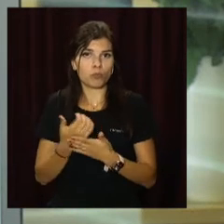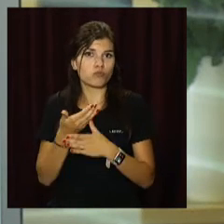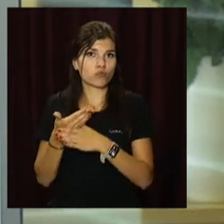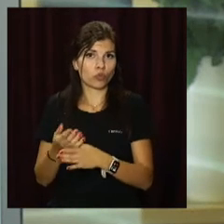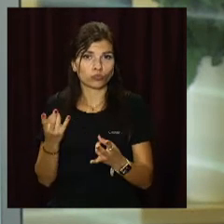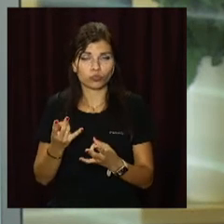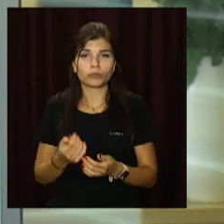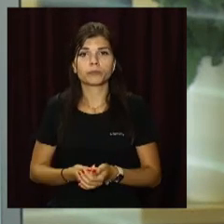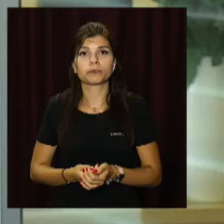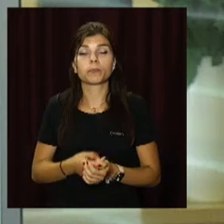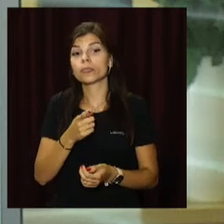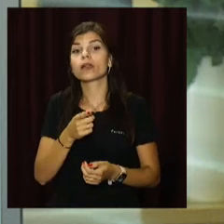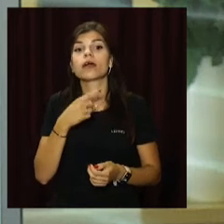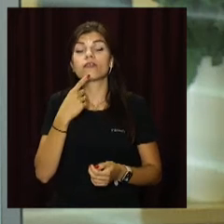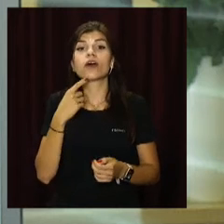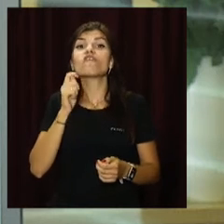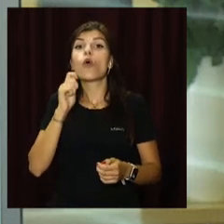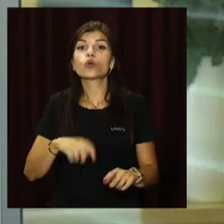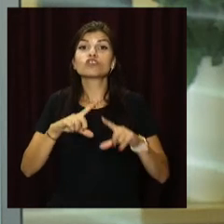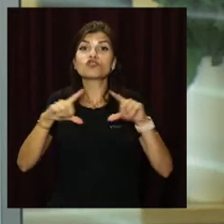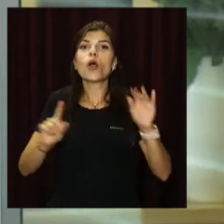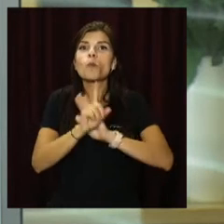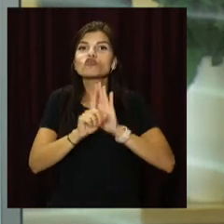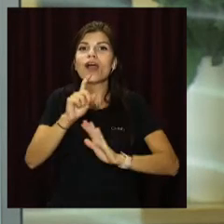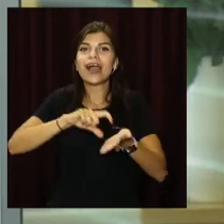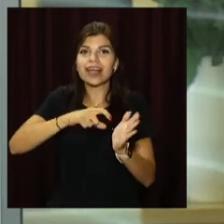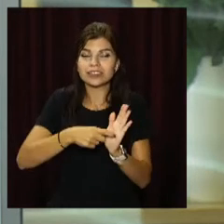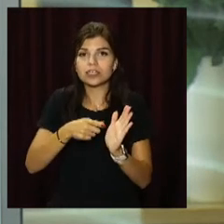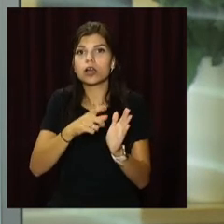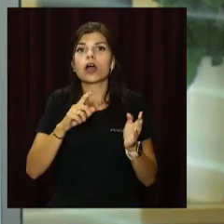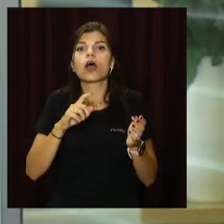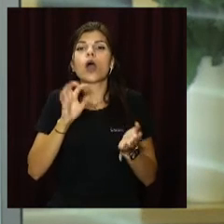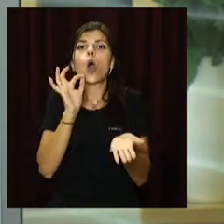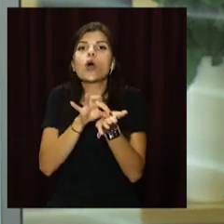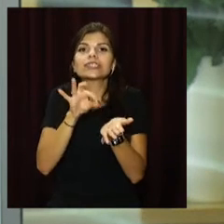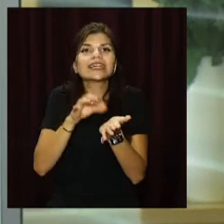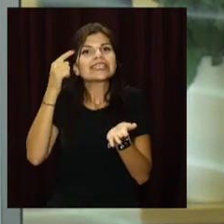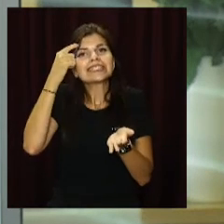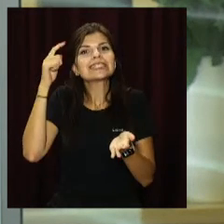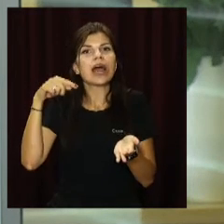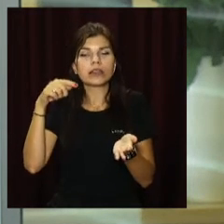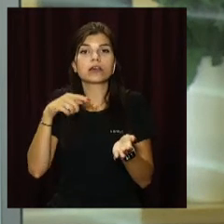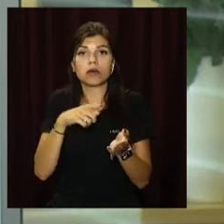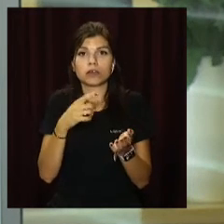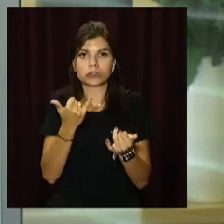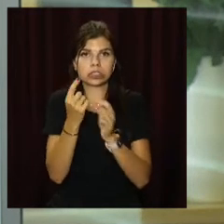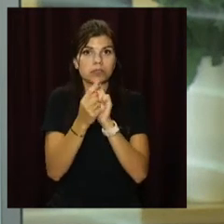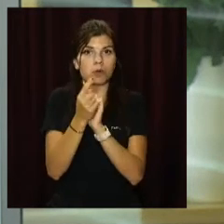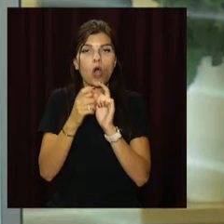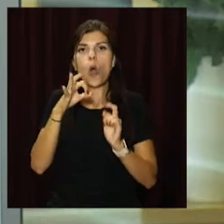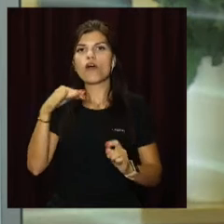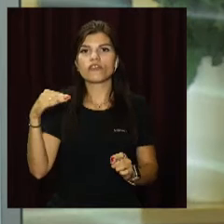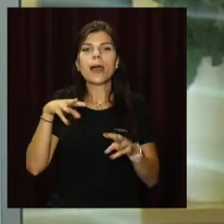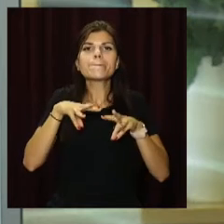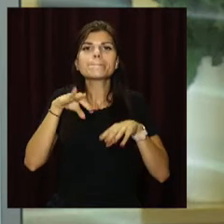Замість цифр, букви в Україні школярам початкових класів змінили систему оцінювання знань. Про це йдеться в документі на офіційному